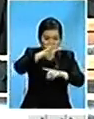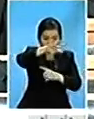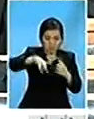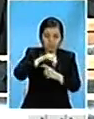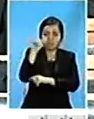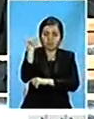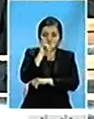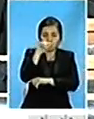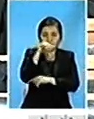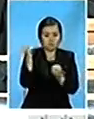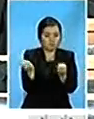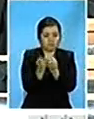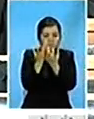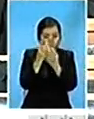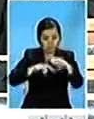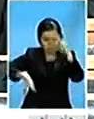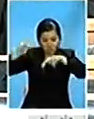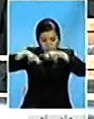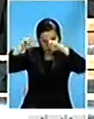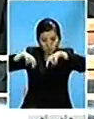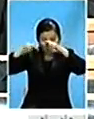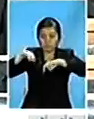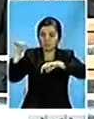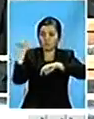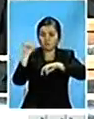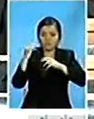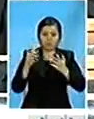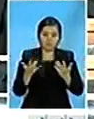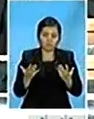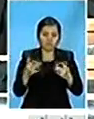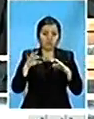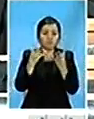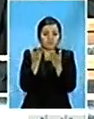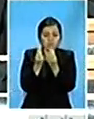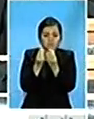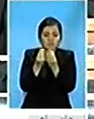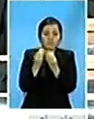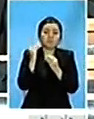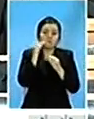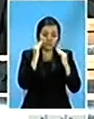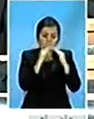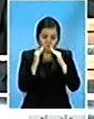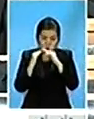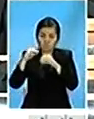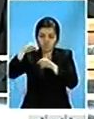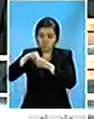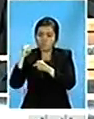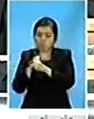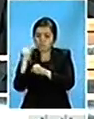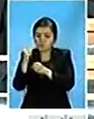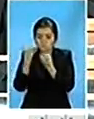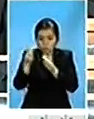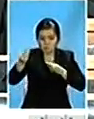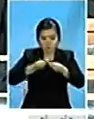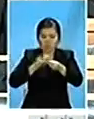ศึกษาผลกระทบสิ่งแวดล้อมและหรือยังไม่มีการเวนคืนที่ดินนอกจากนั้นที่สำคัญยัง